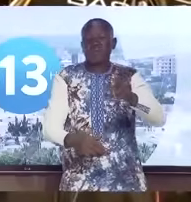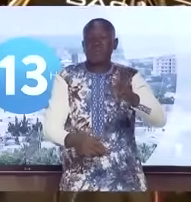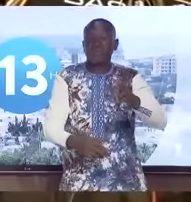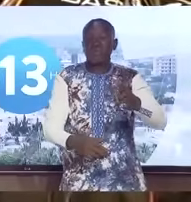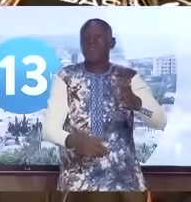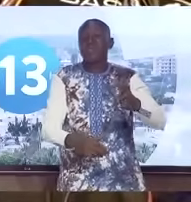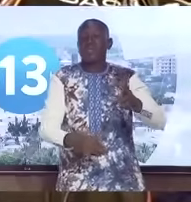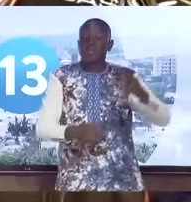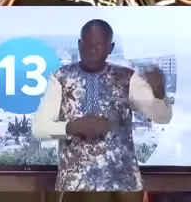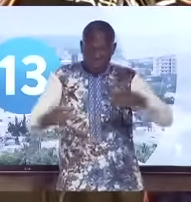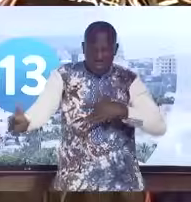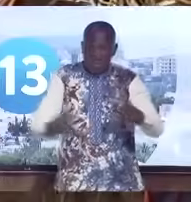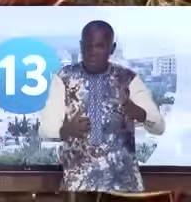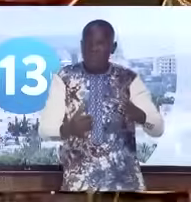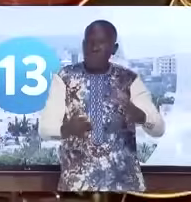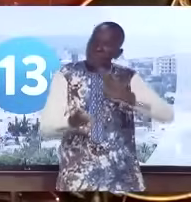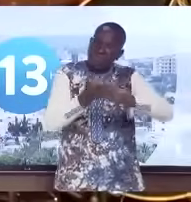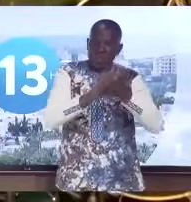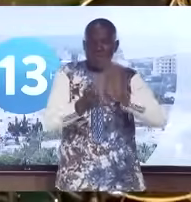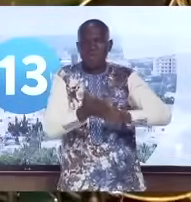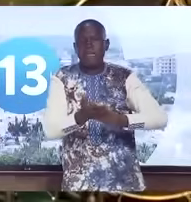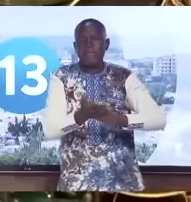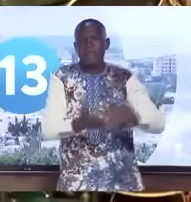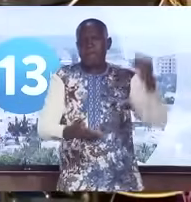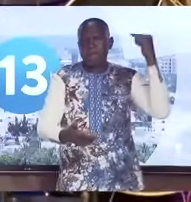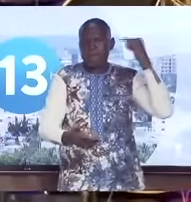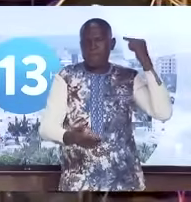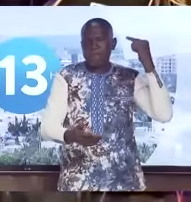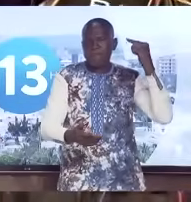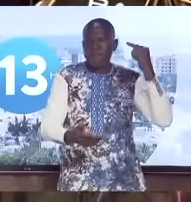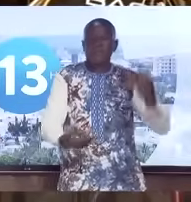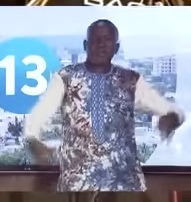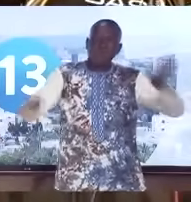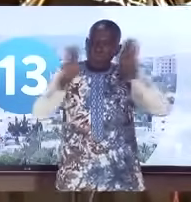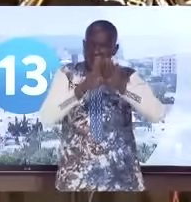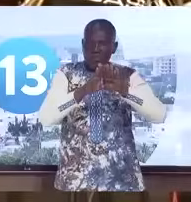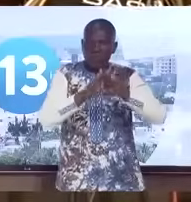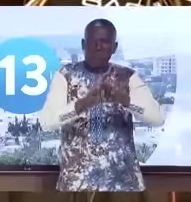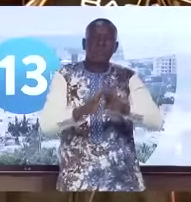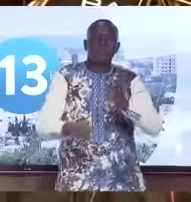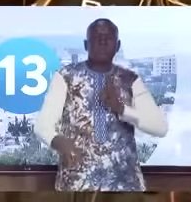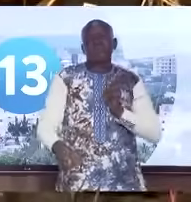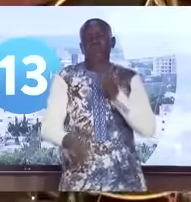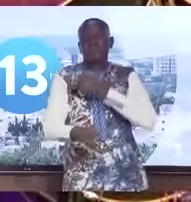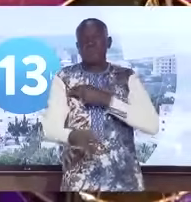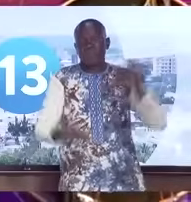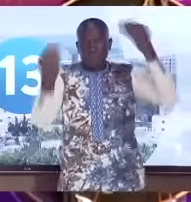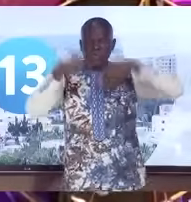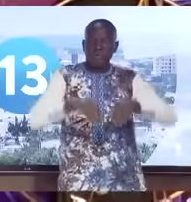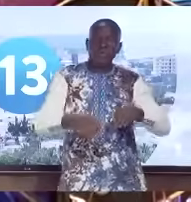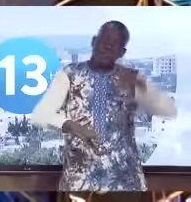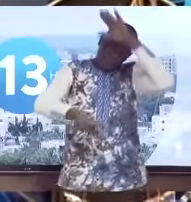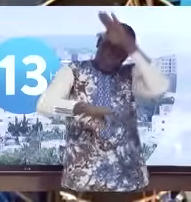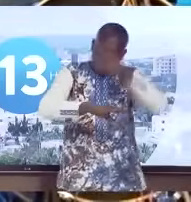artisans de la paix via les TICS. Nous avons pensé qu'il y a une nécessité que nous soyons introduits dans ce qu'on